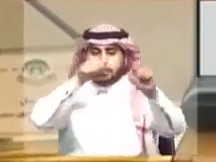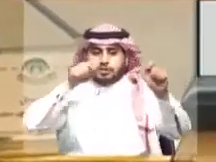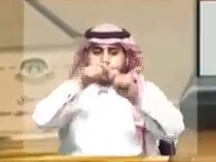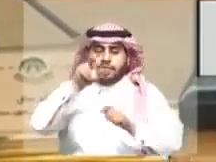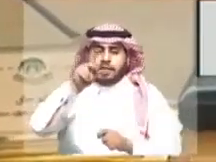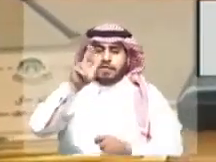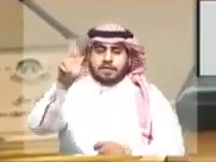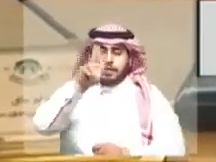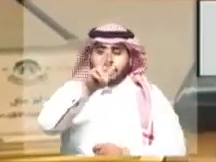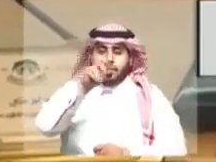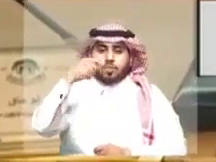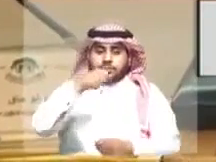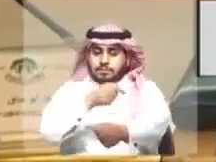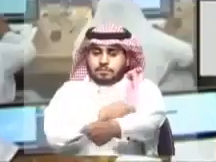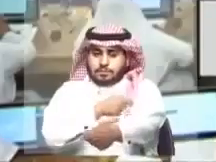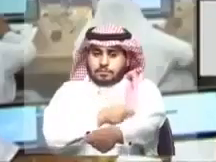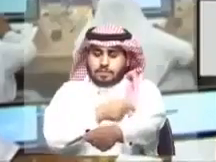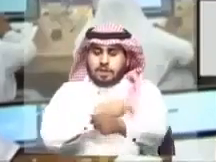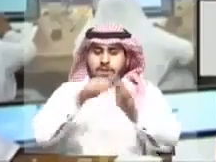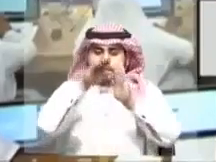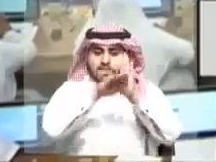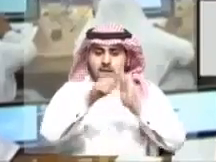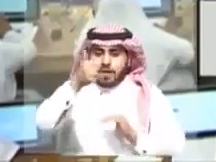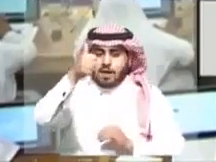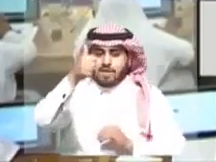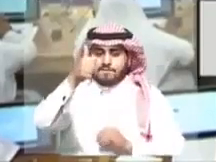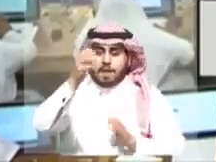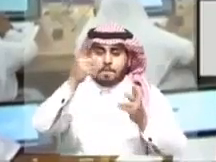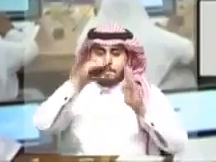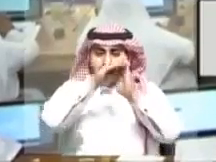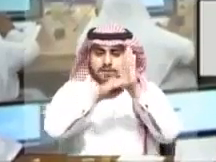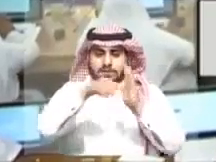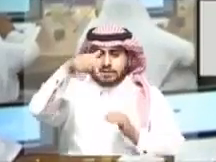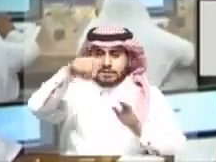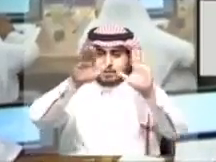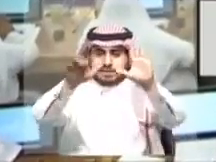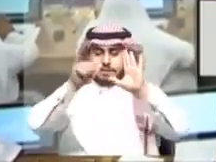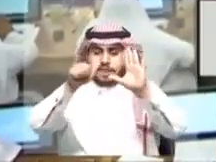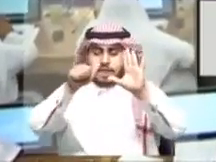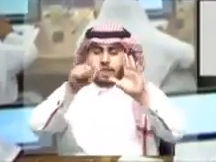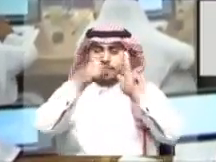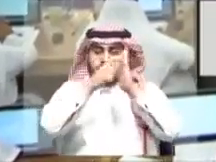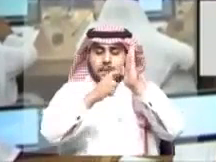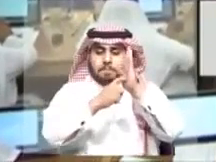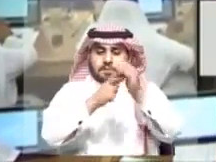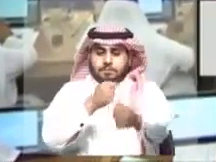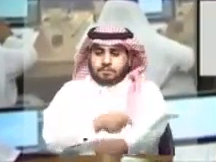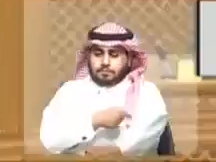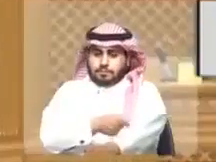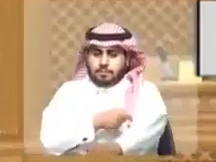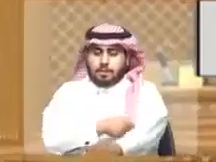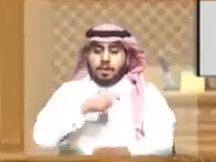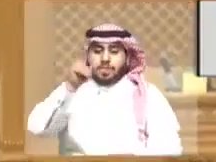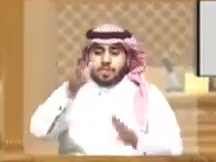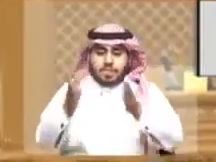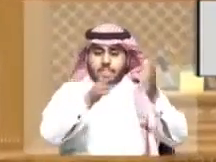اللجنة الصحية بشأن مقترح تعديل الفقرة ألف من المادة 16 من النظام الصحي. وكان مجلس